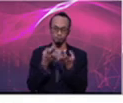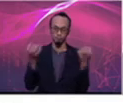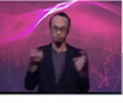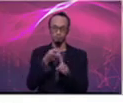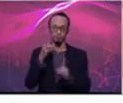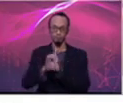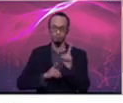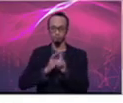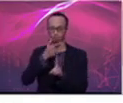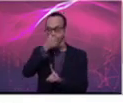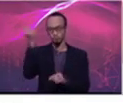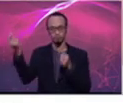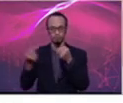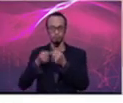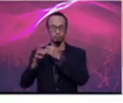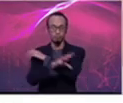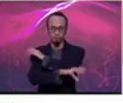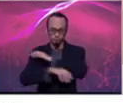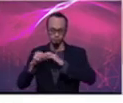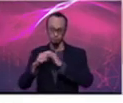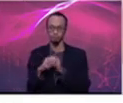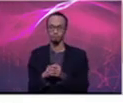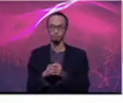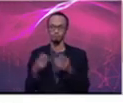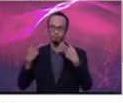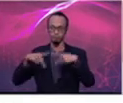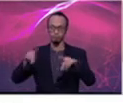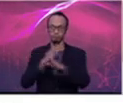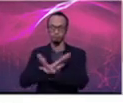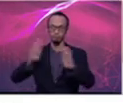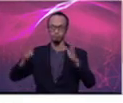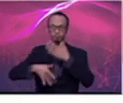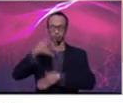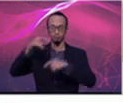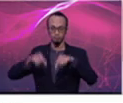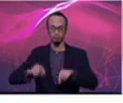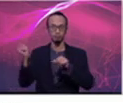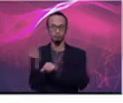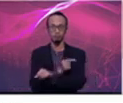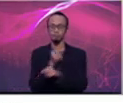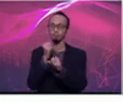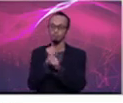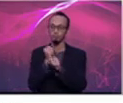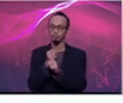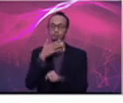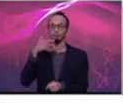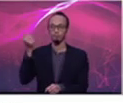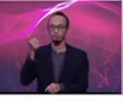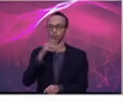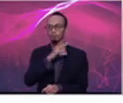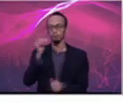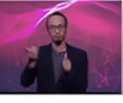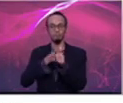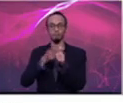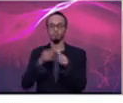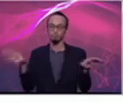mencuri diubah bengkel kenderaan Dia berkata peluang diberi pelepasan awal ini akan digunakan sebaik-baiknya dan perkara pertama yang hendak